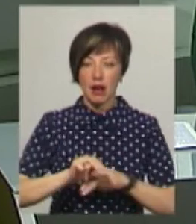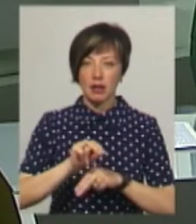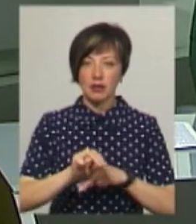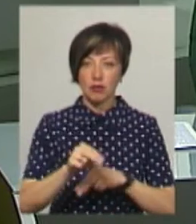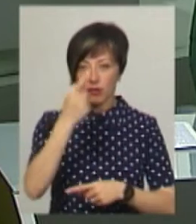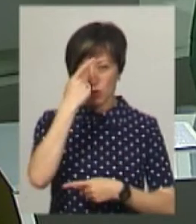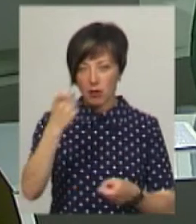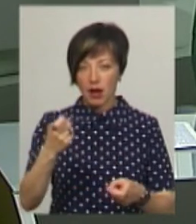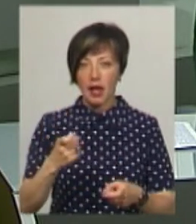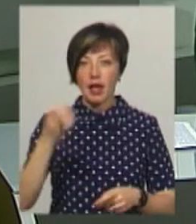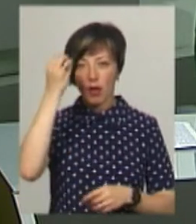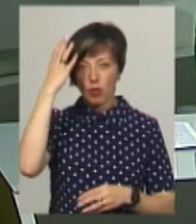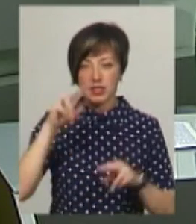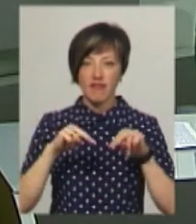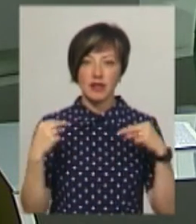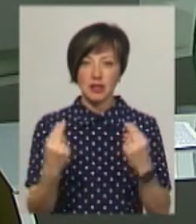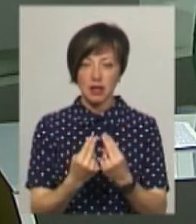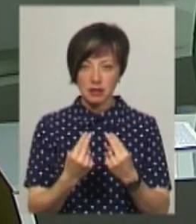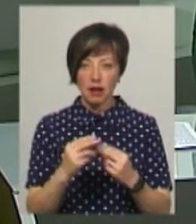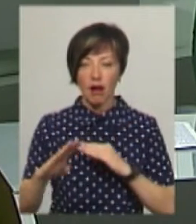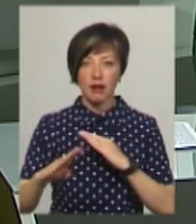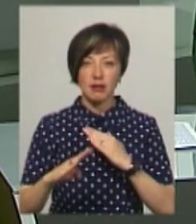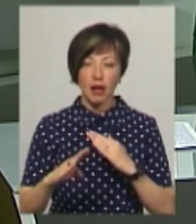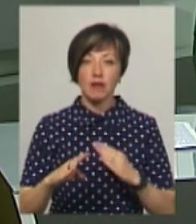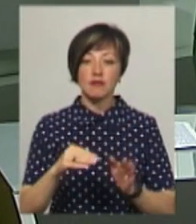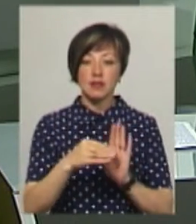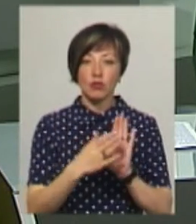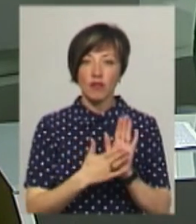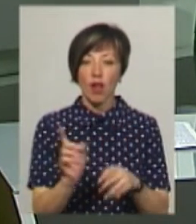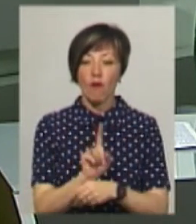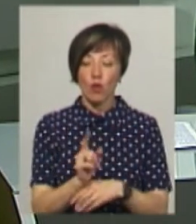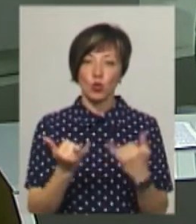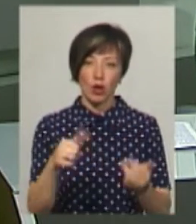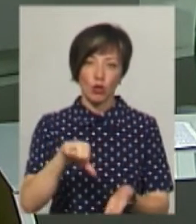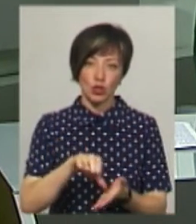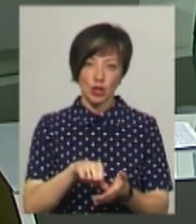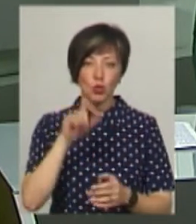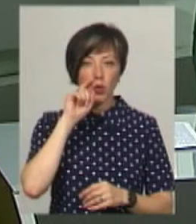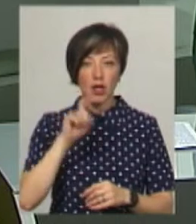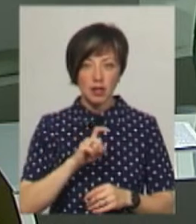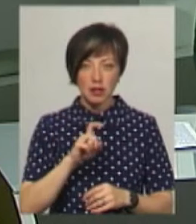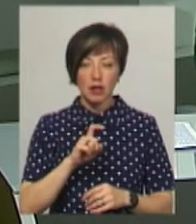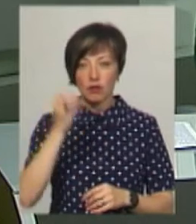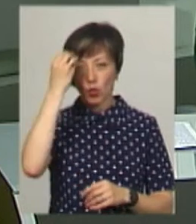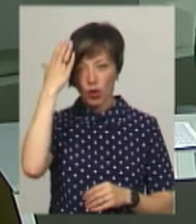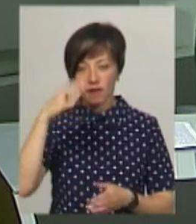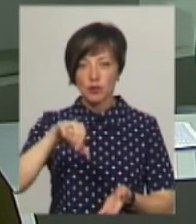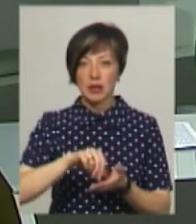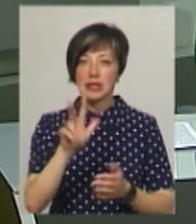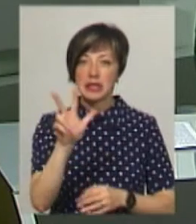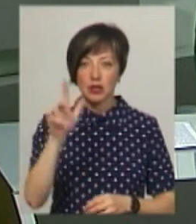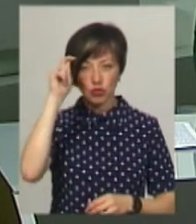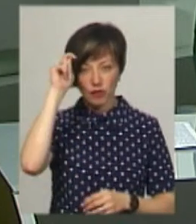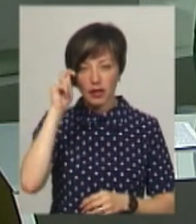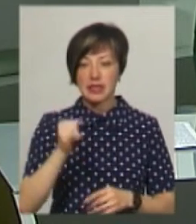Шимків повідомляє, японська федерація кіокушінкай карате встановила квоту для учасників. З України в Токіо виступатимуть 3